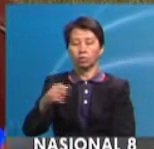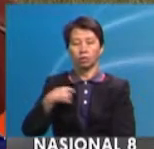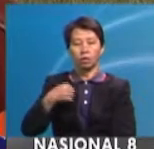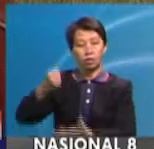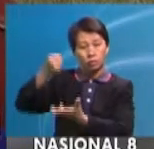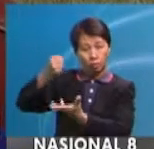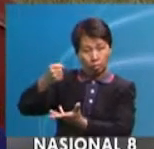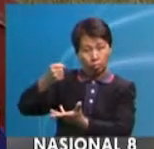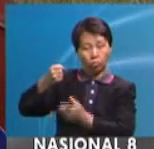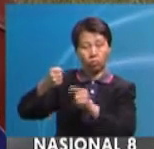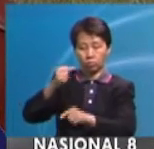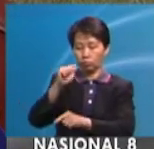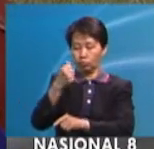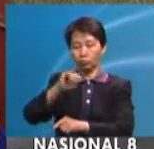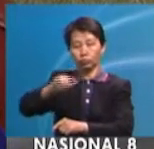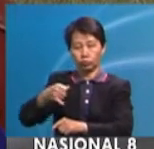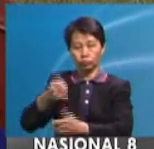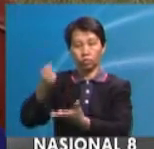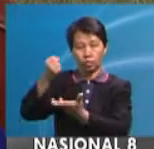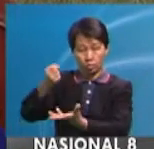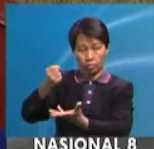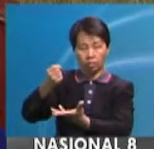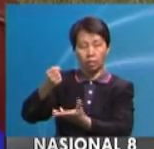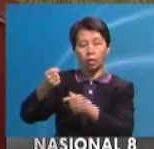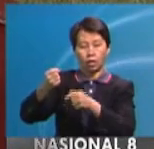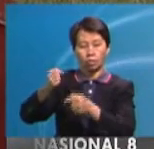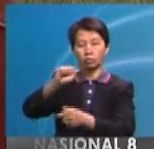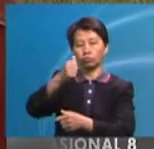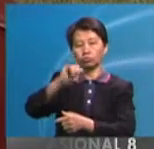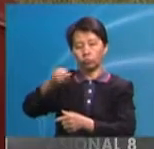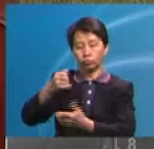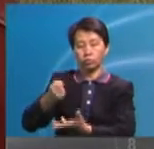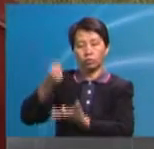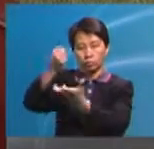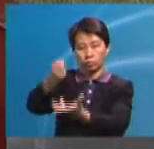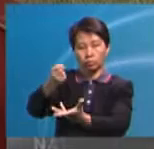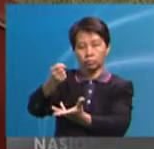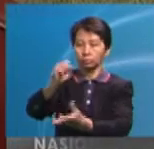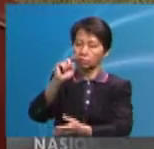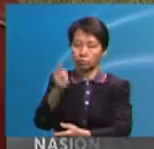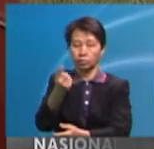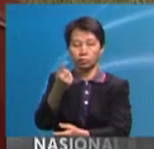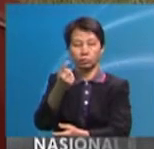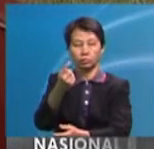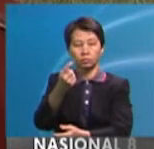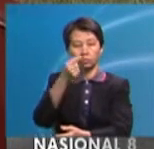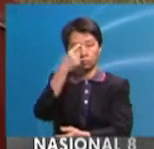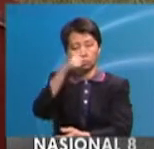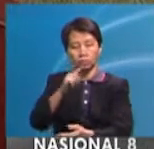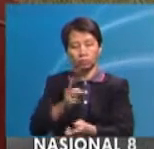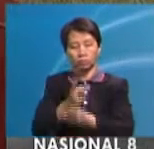10 juta ini memang membutuhkan ada tabung ada ya dan tabung ini 10 juta saja